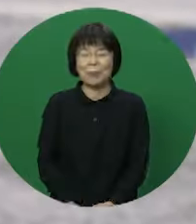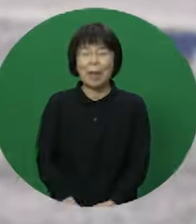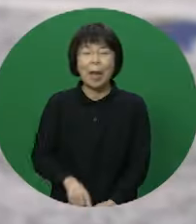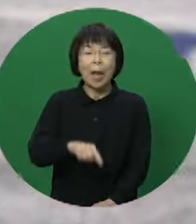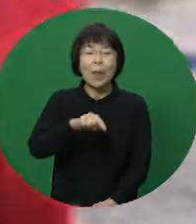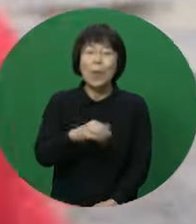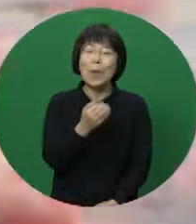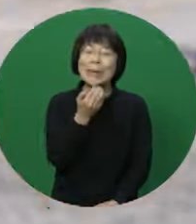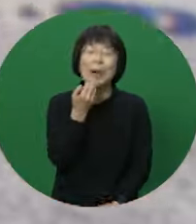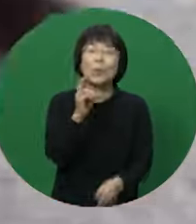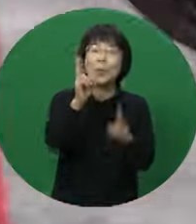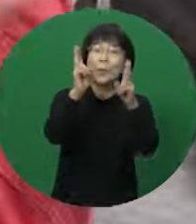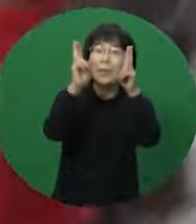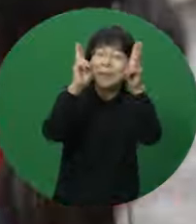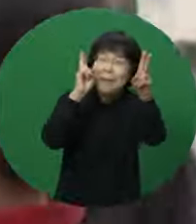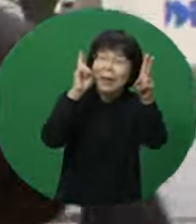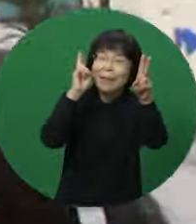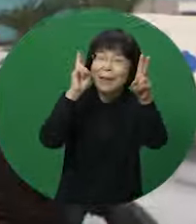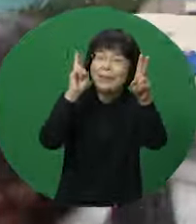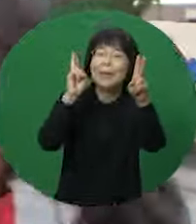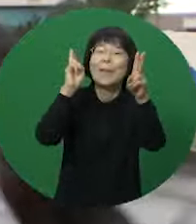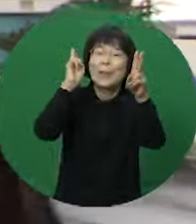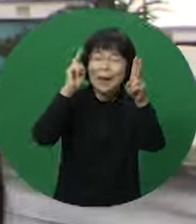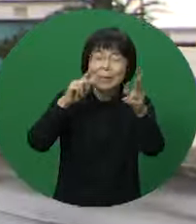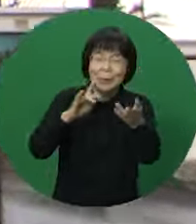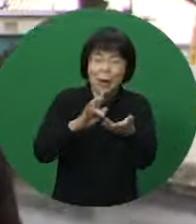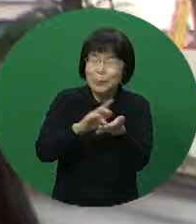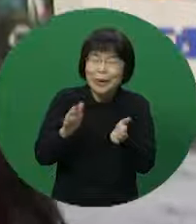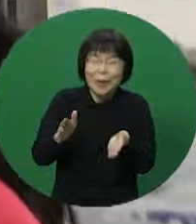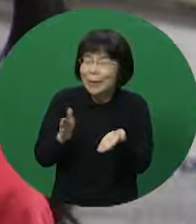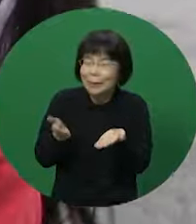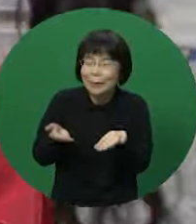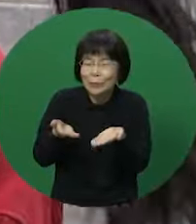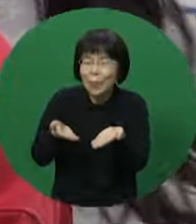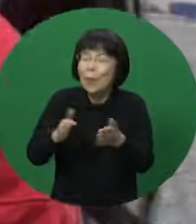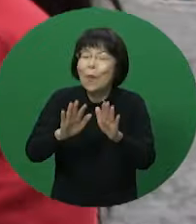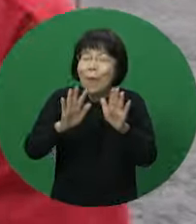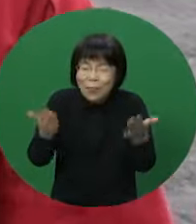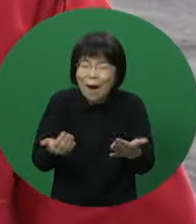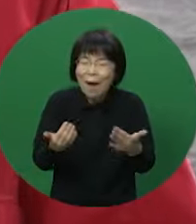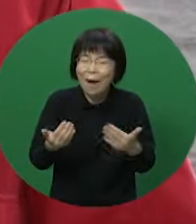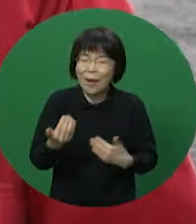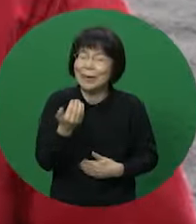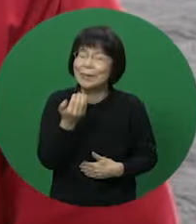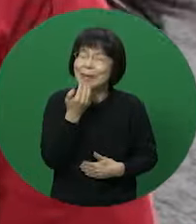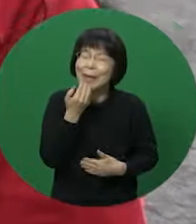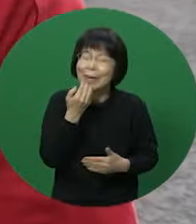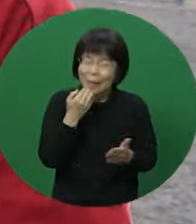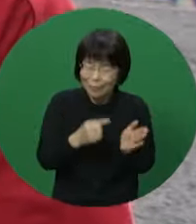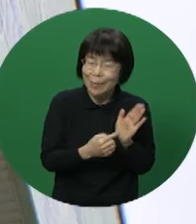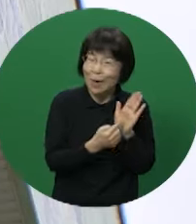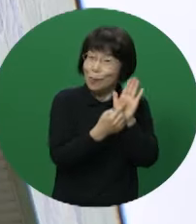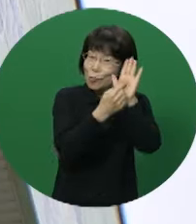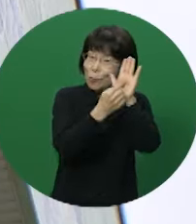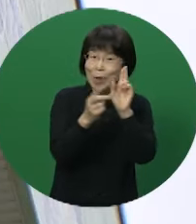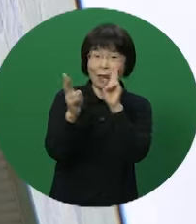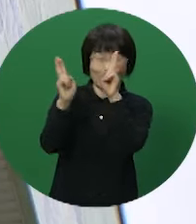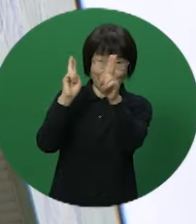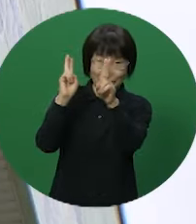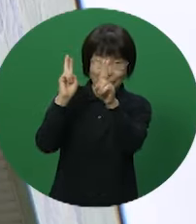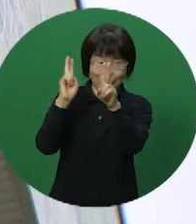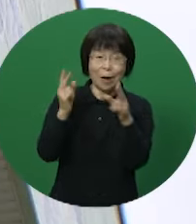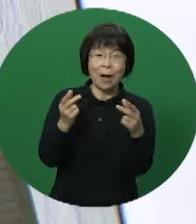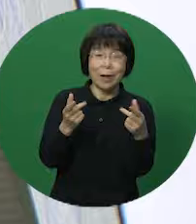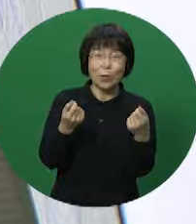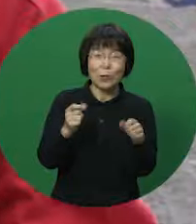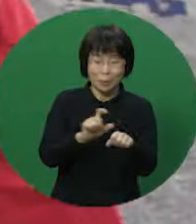今日訪れたのはここシャボン玉石鹸です。 シャボン玉石鹸といえば無添加石鹸で有名な北九州を代表する100年企業ですよね。